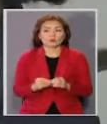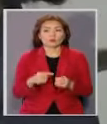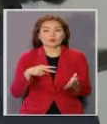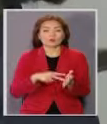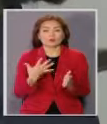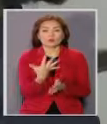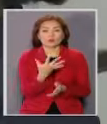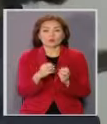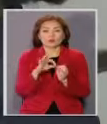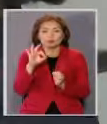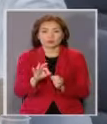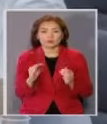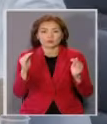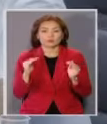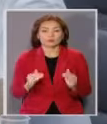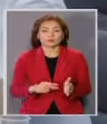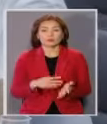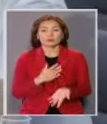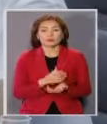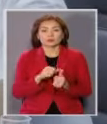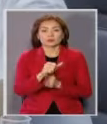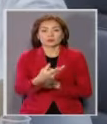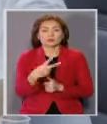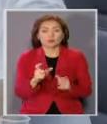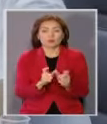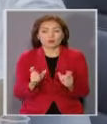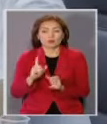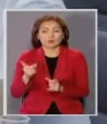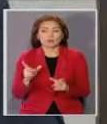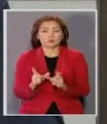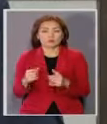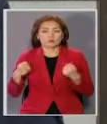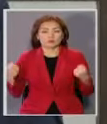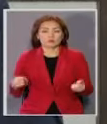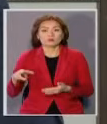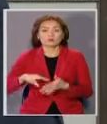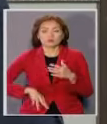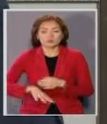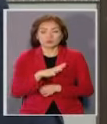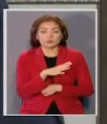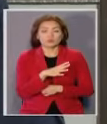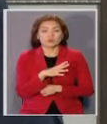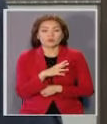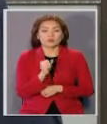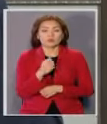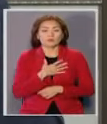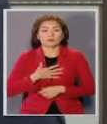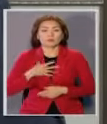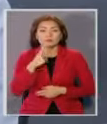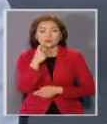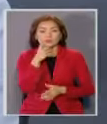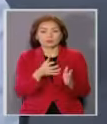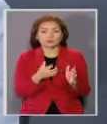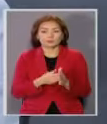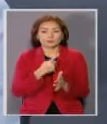құны 5-10 пайызға түсіріліп отыр. Одан бөлек 2 дүкен мен 1 супермаркетке айыппұл салынған. Ал қарашаны алаңдатқан қант